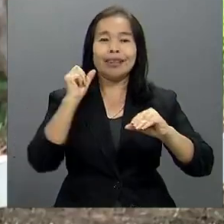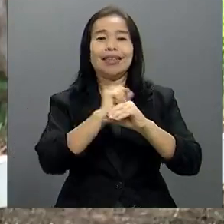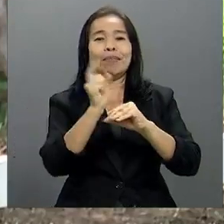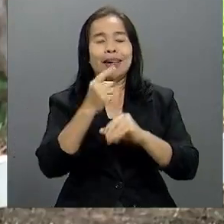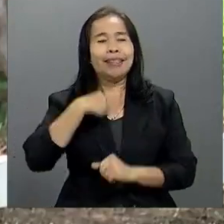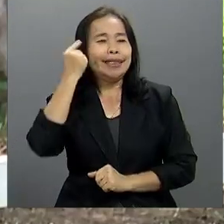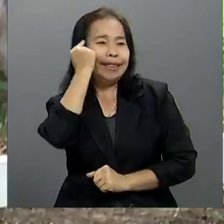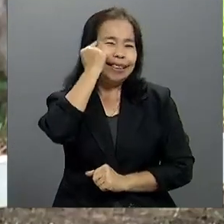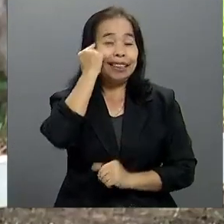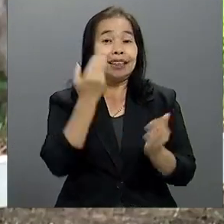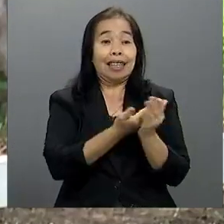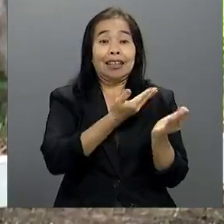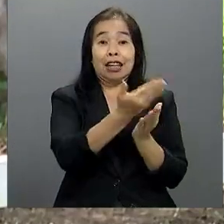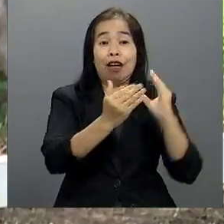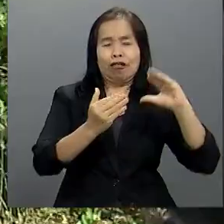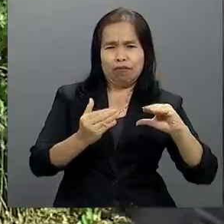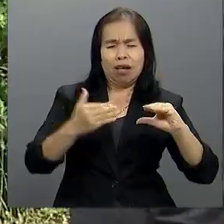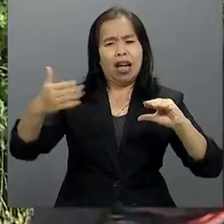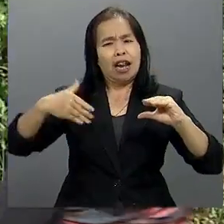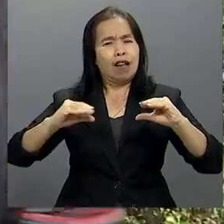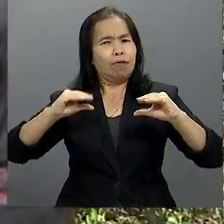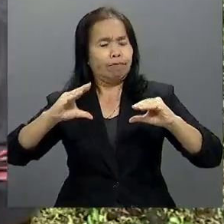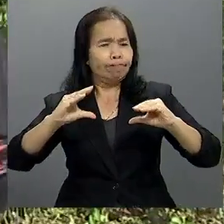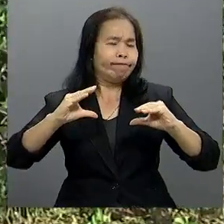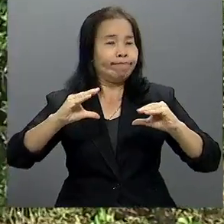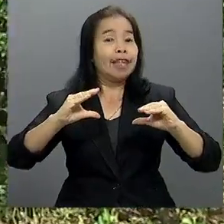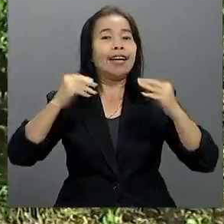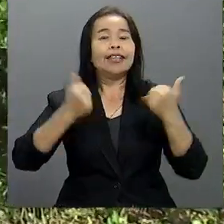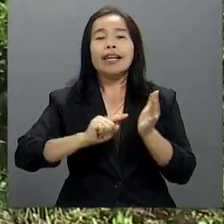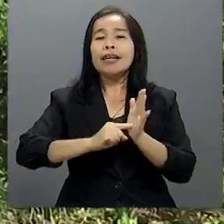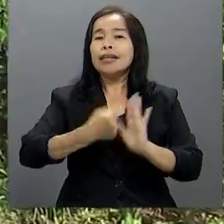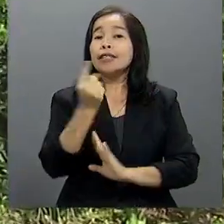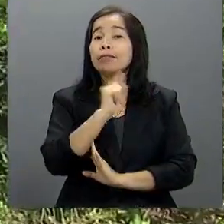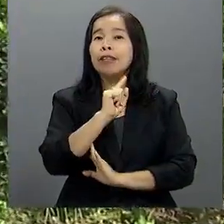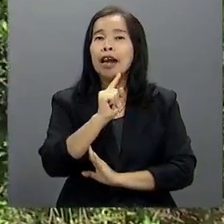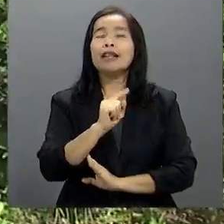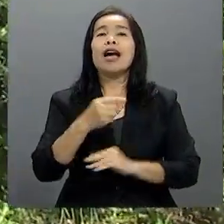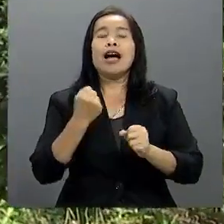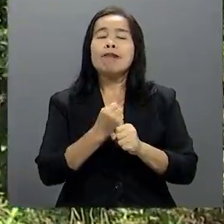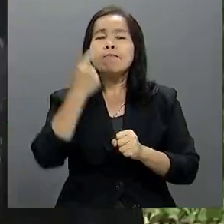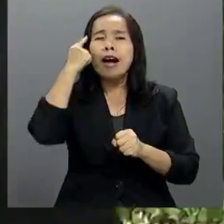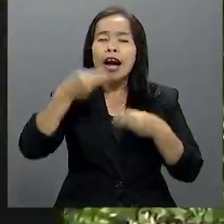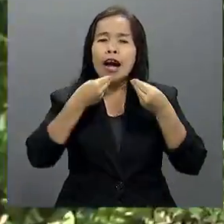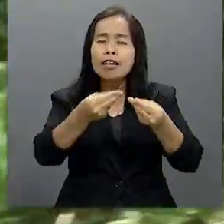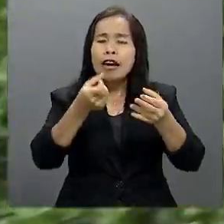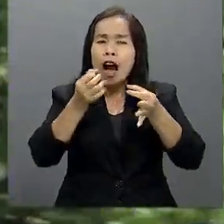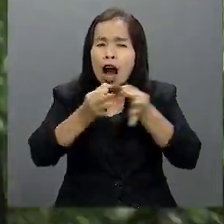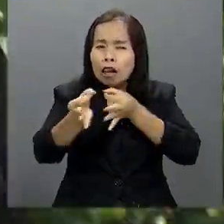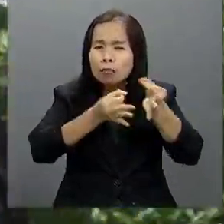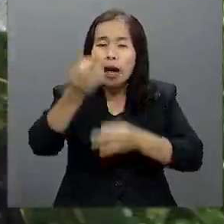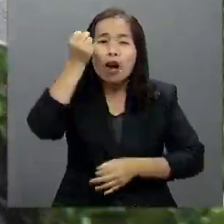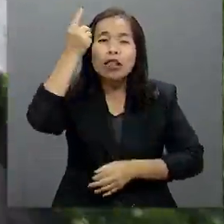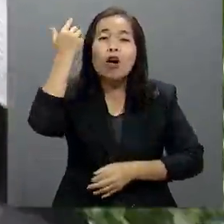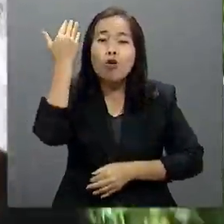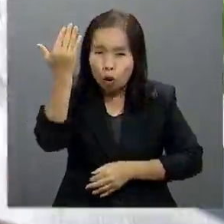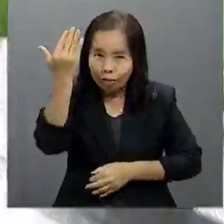าพชีวิตมันก็ต้องดีตามมาเพราะนั้นก็เลยต้องเริ่มจากการที่สร้างความรู้จักเข้าใจแล้วก็ทำเพราะนั้นภารกิจแรกก็คือสร้างอาชีพสร้